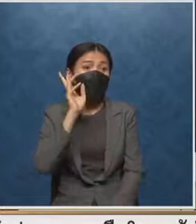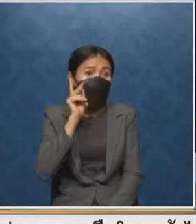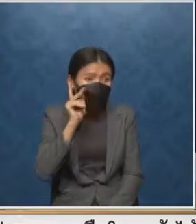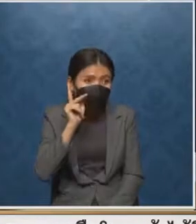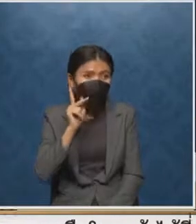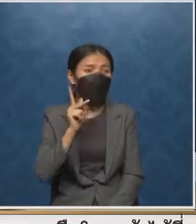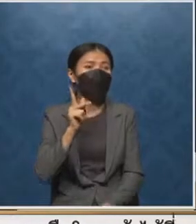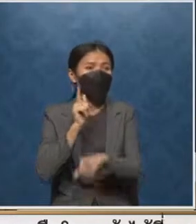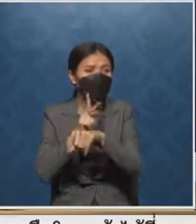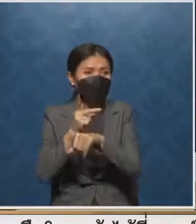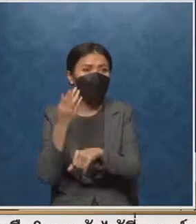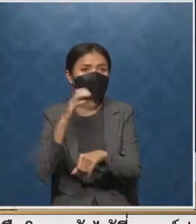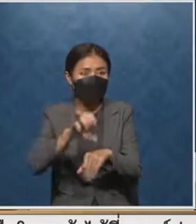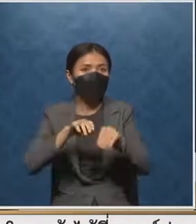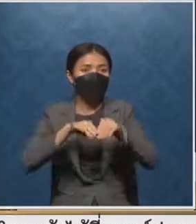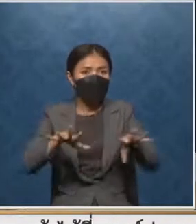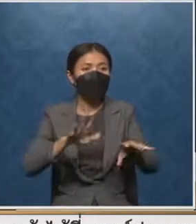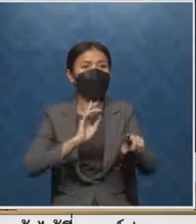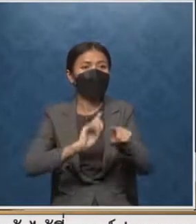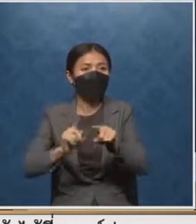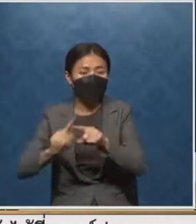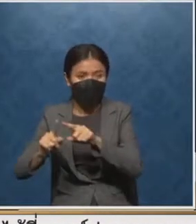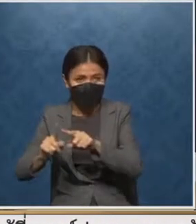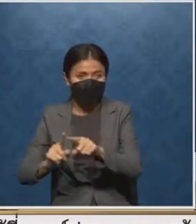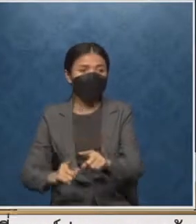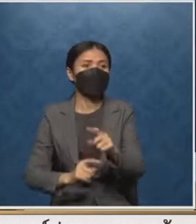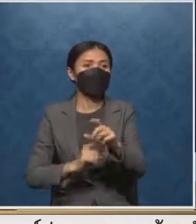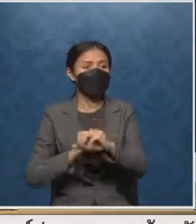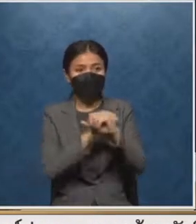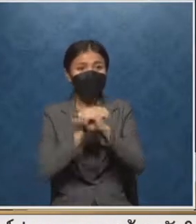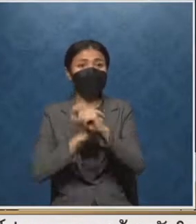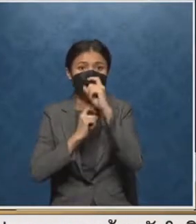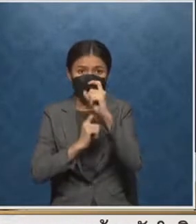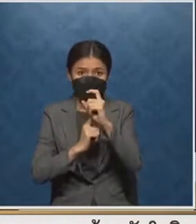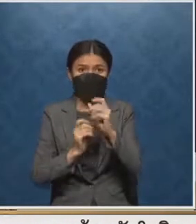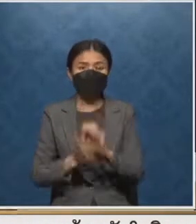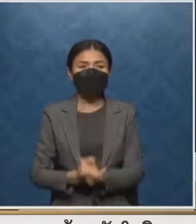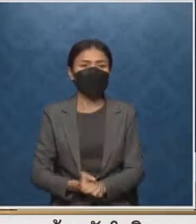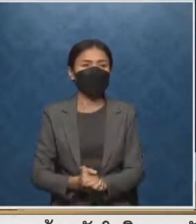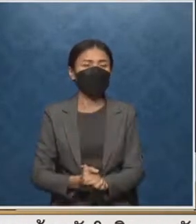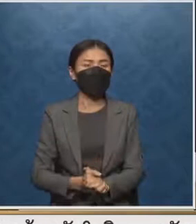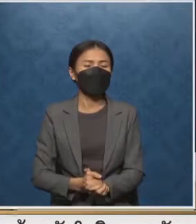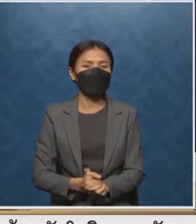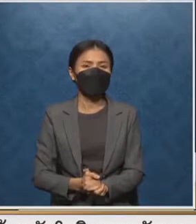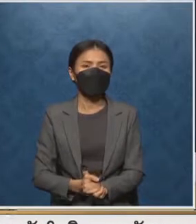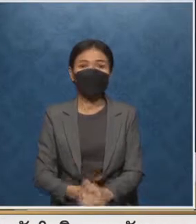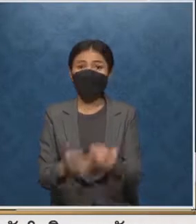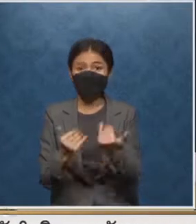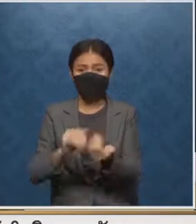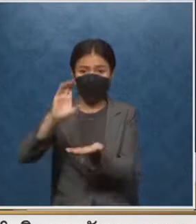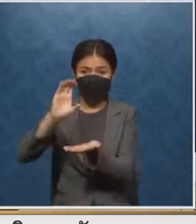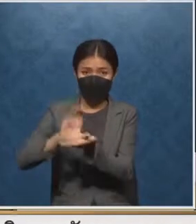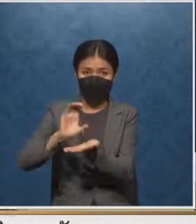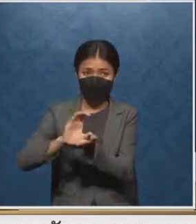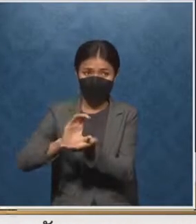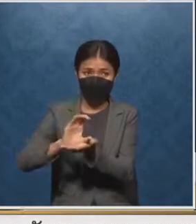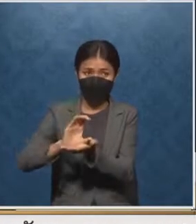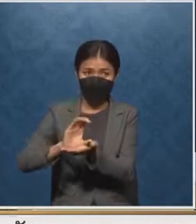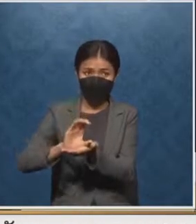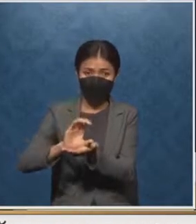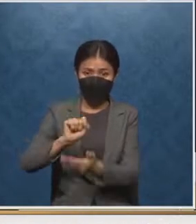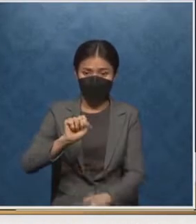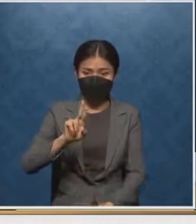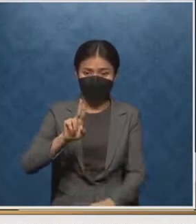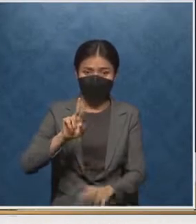องขออกตัวว่าผมก็เพิ่งทราบว่ามีกองทุนพัฒนาสื่อปลอดภัยและสร้างสร